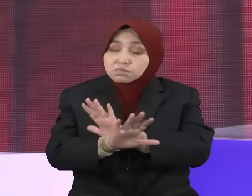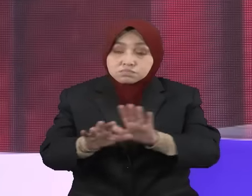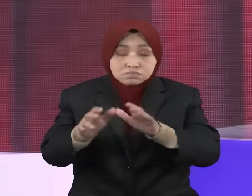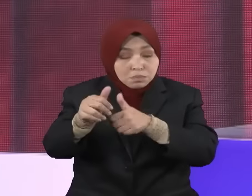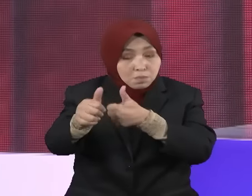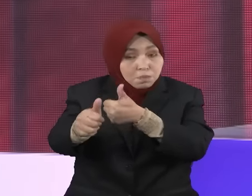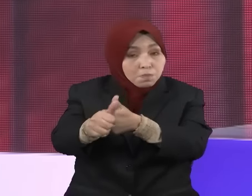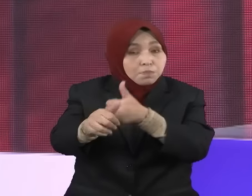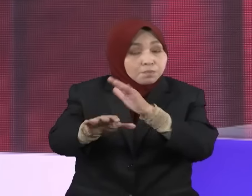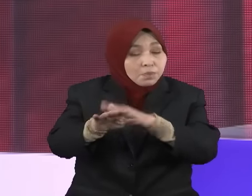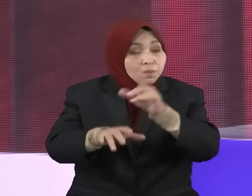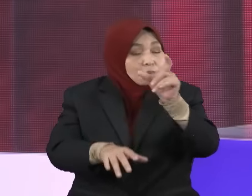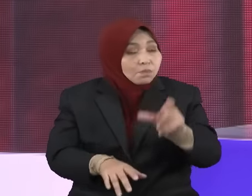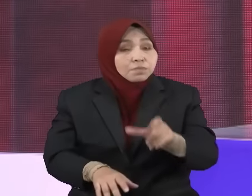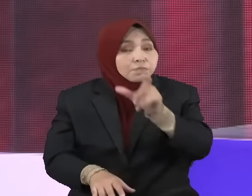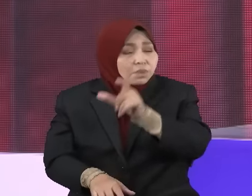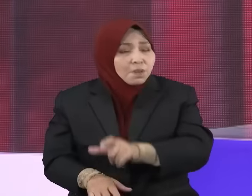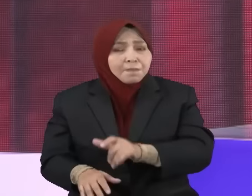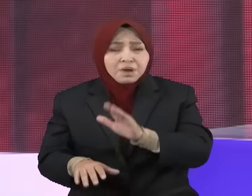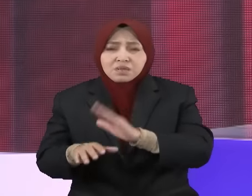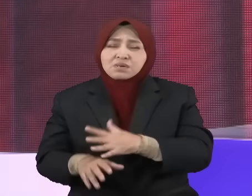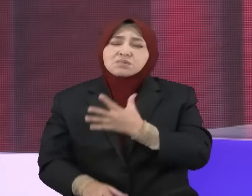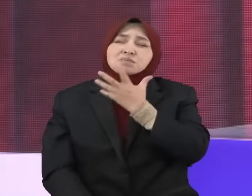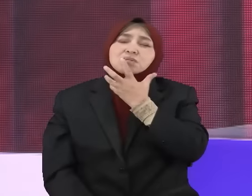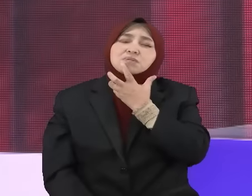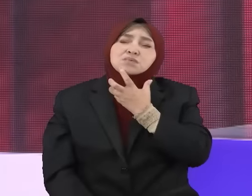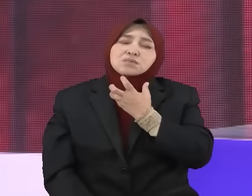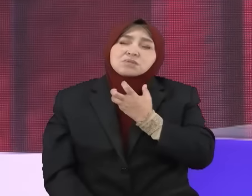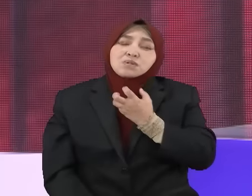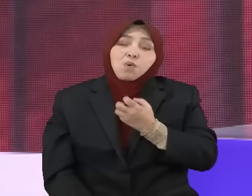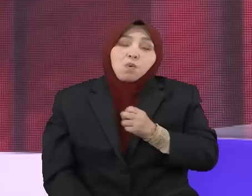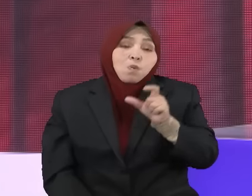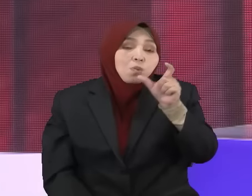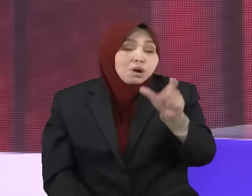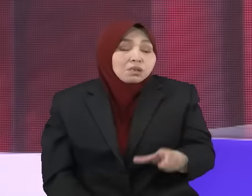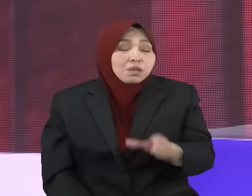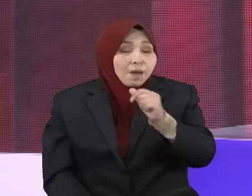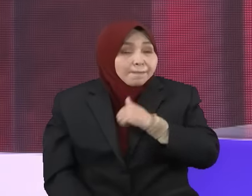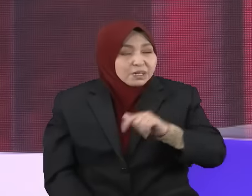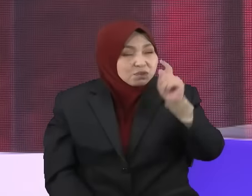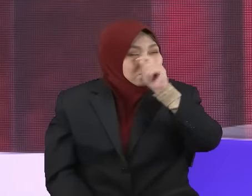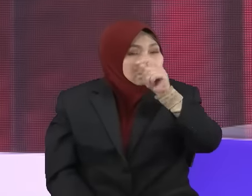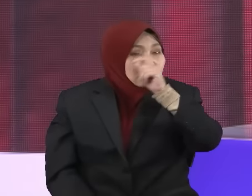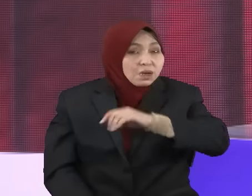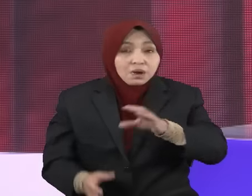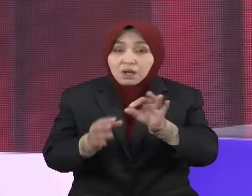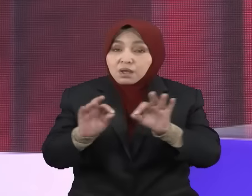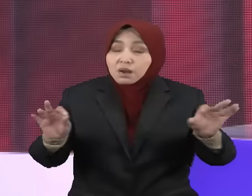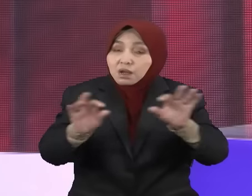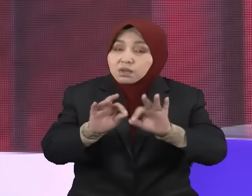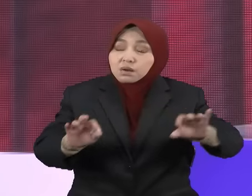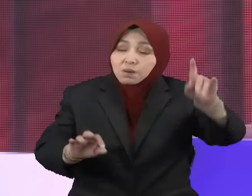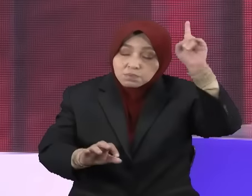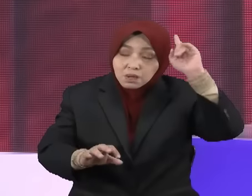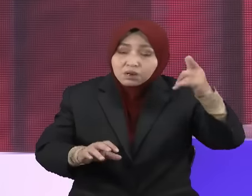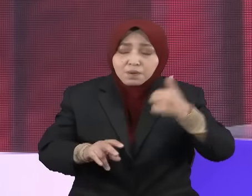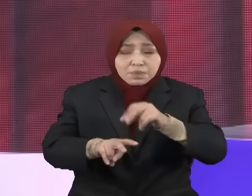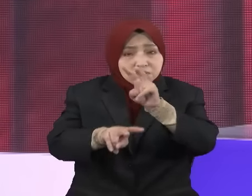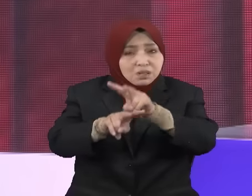mengikut kepada orang yang, jangan kamu mengikut hawa nafsu orang yang mendustakan ayat-ayat kami. Mengapa kesaksian di-highlightkan, diberi